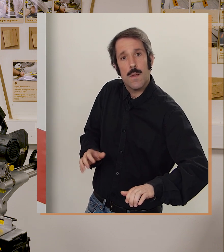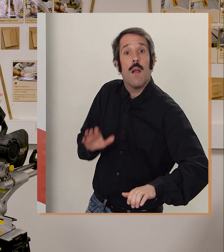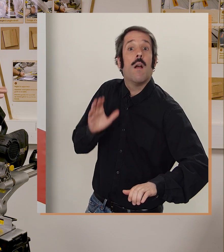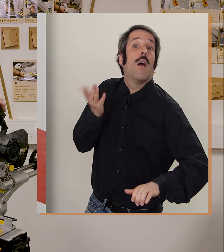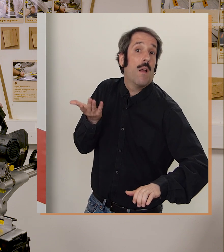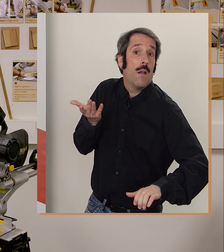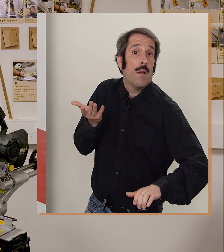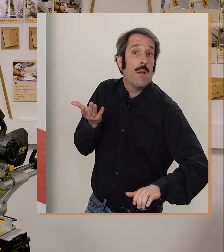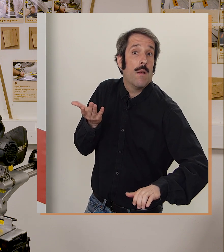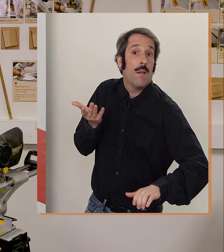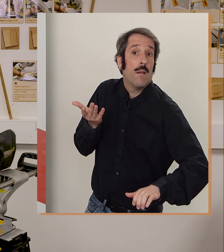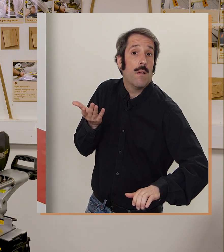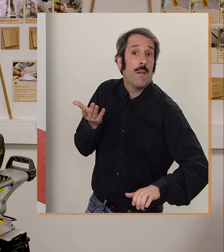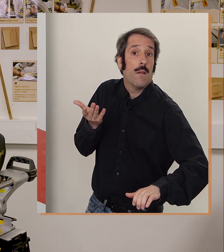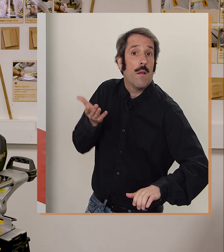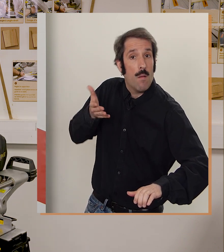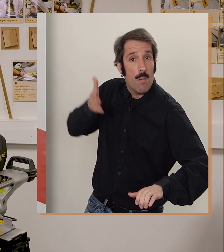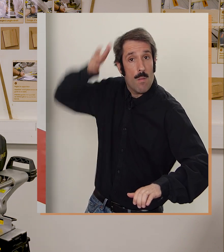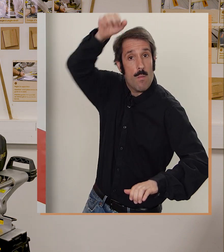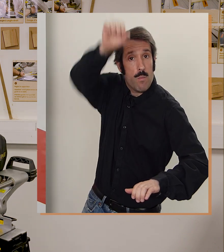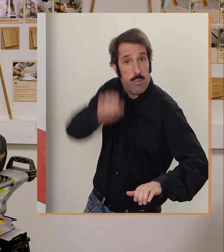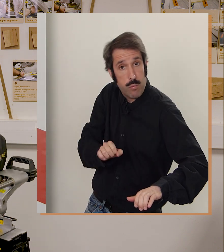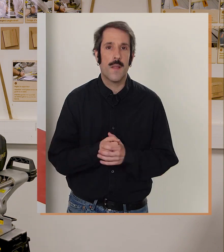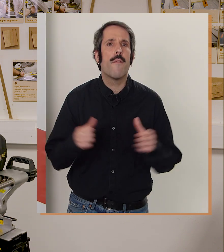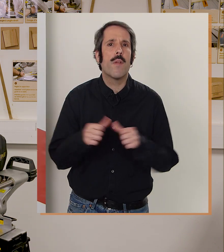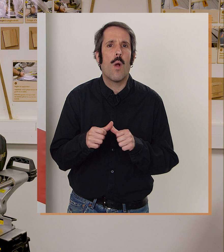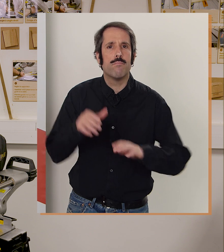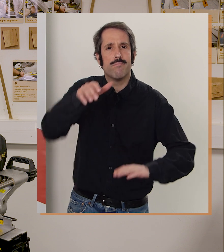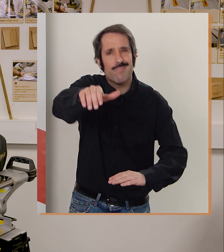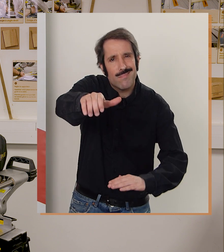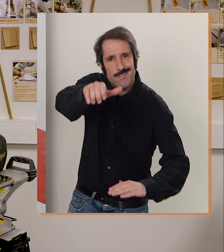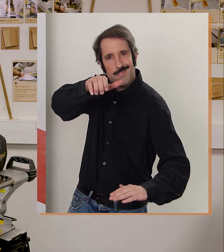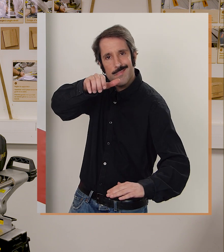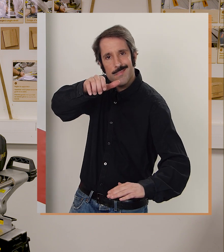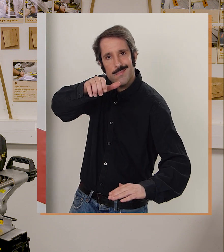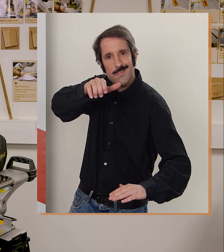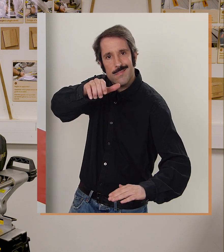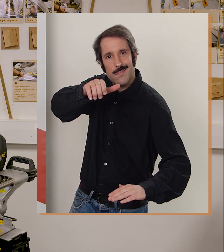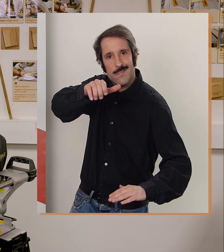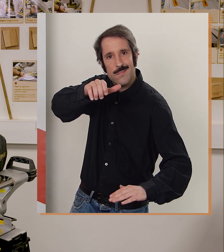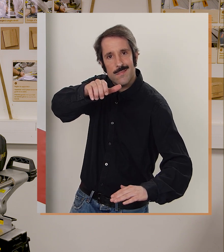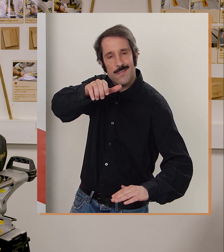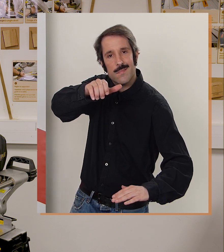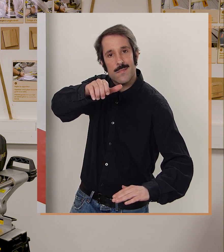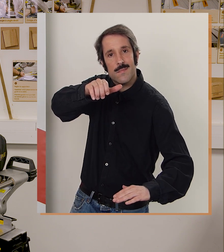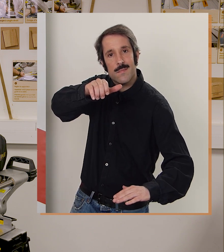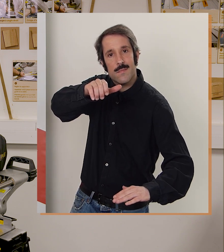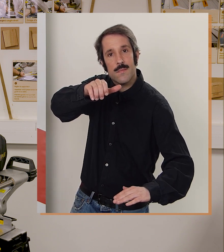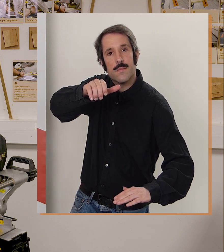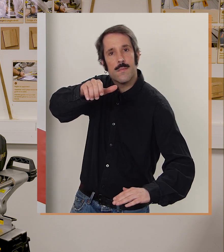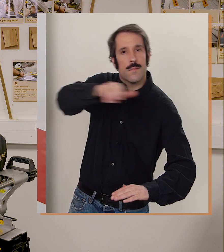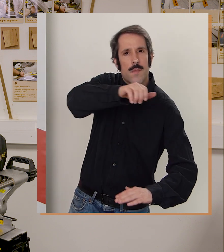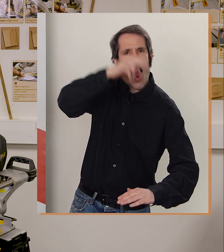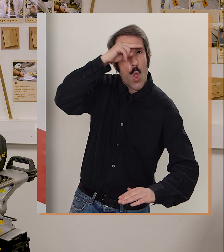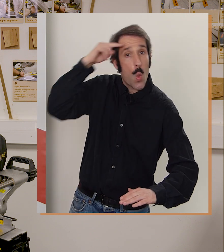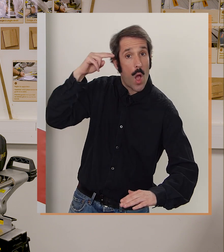ceci et d'ensuite commencer l'usinage. Donc on va tirer la molette comme ceci.